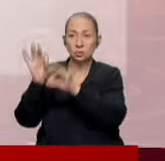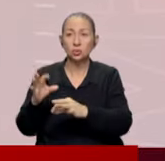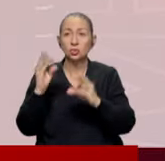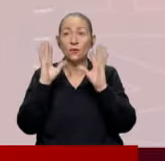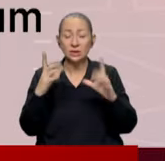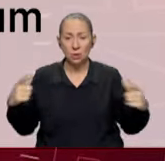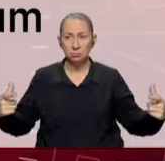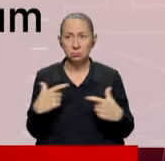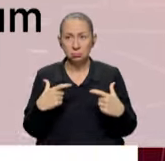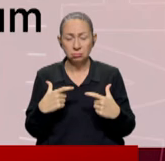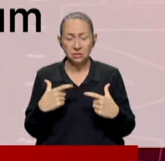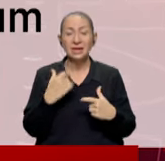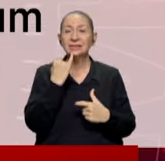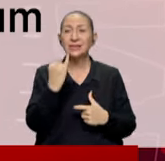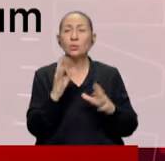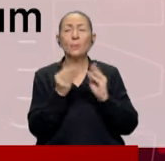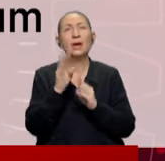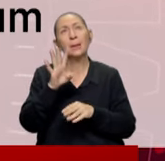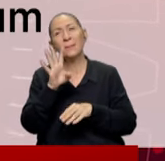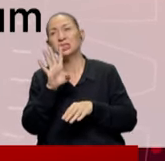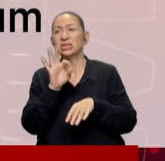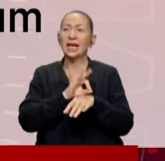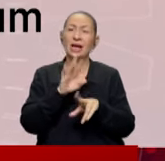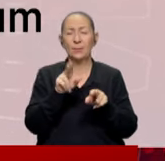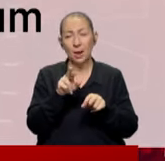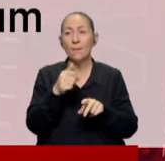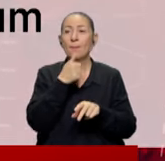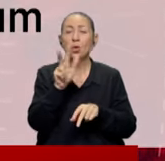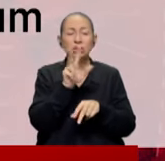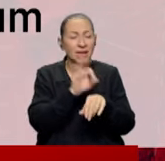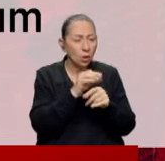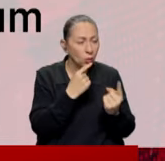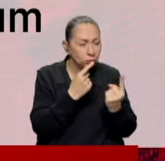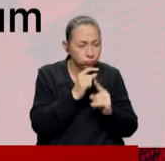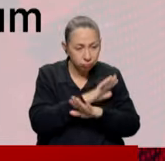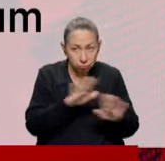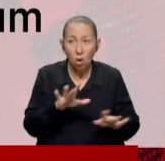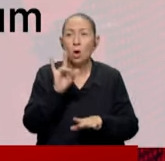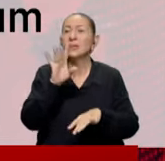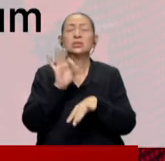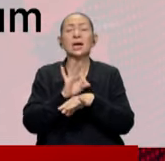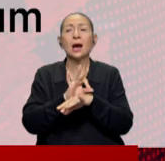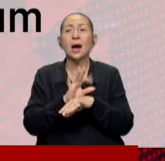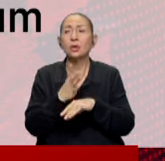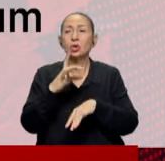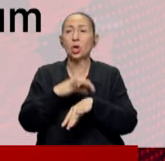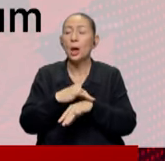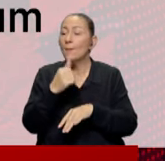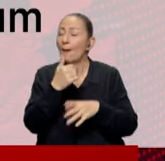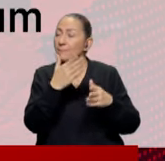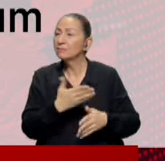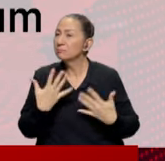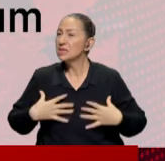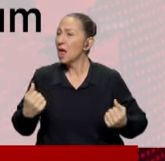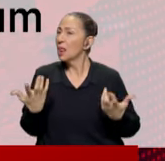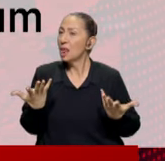yoğun güvenlik önlemi alınmıştı. Ziyaretim toplam 45 dakika sürdü. Babamla 30 dakika görüştüm. 15 dakika kadar da doktorlar